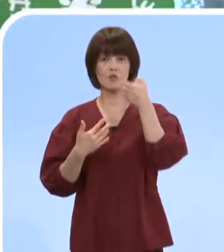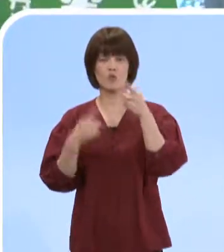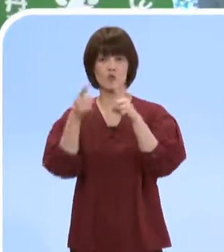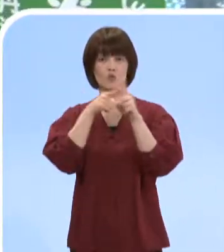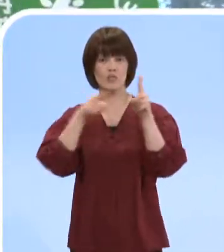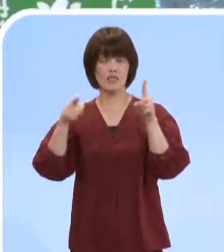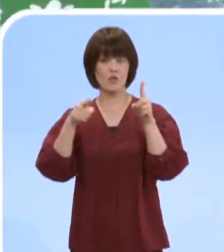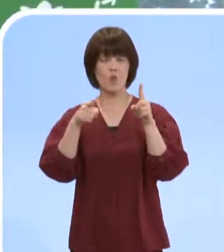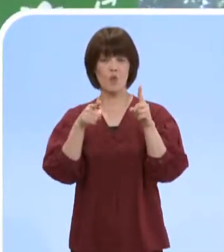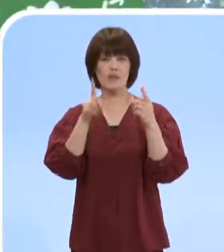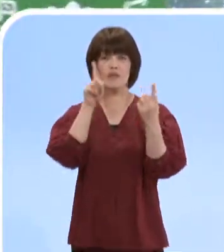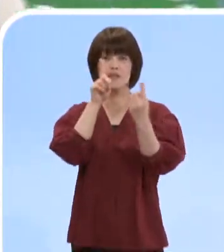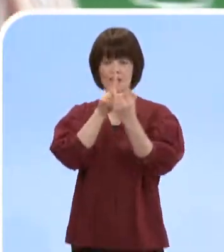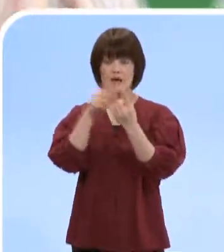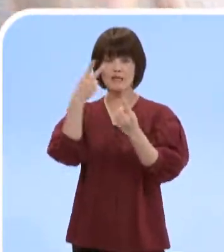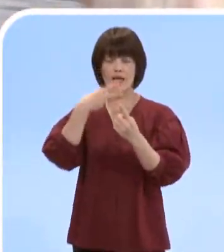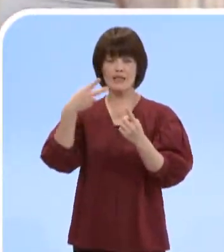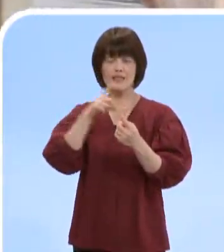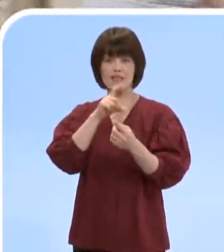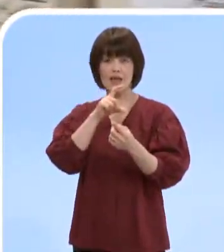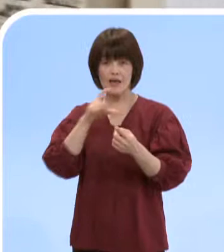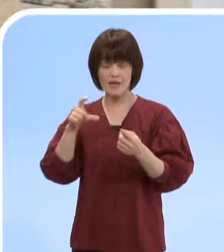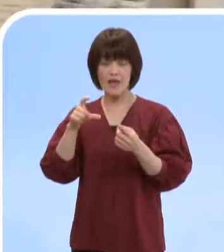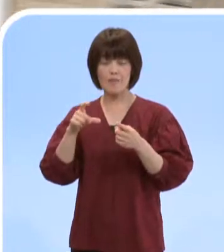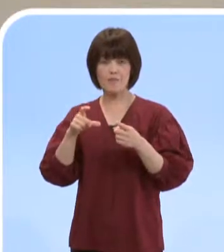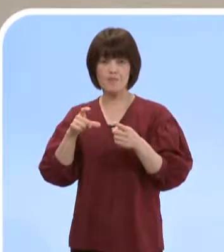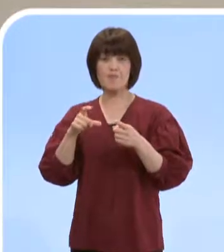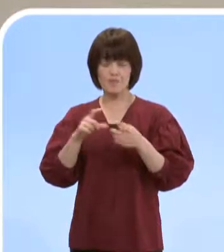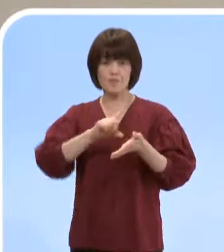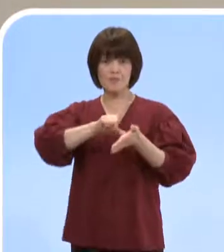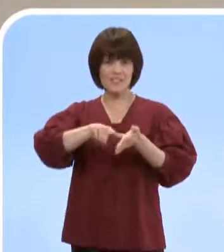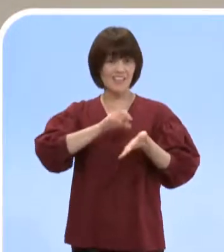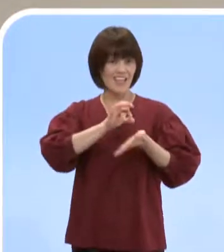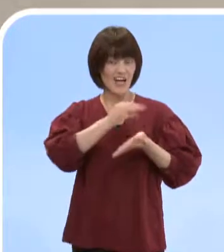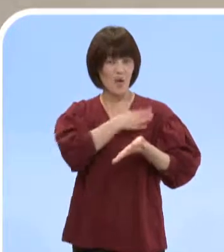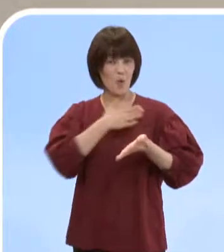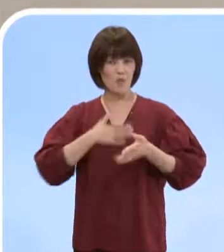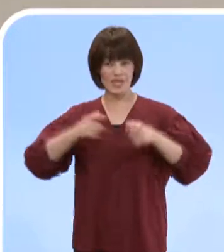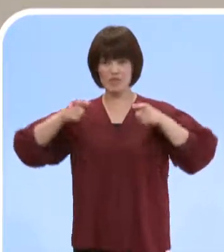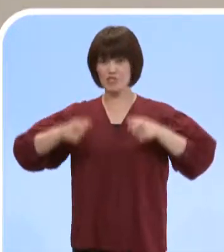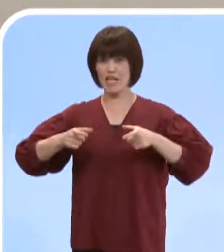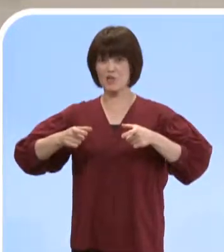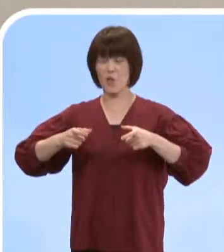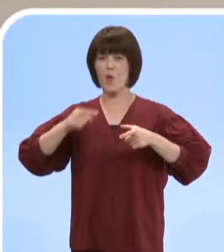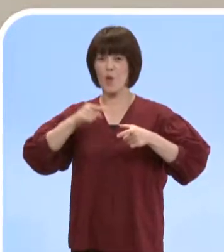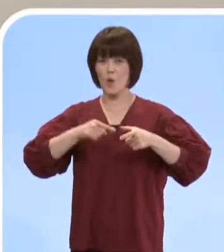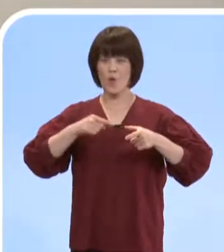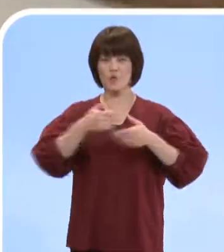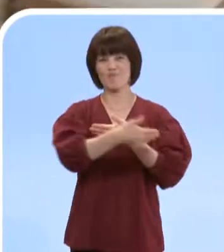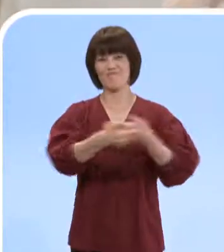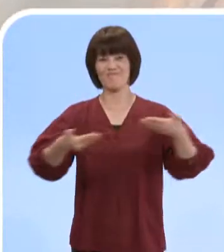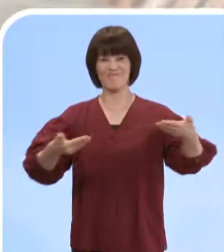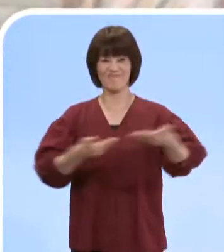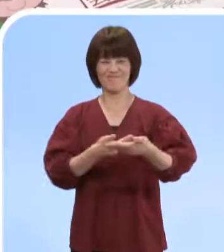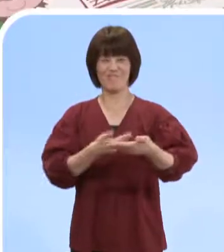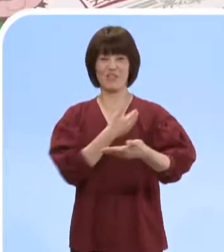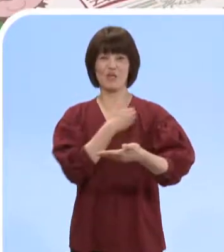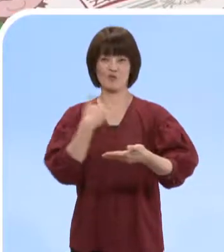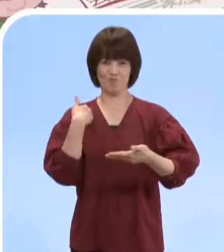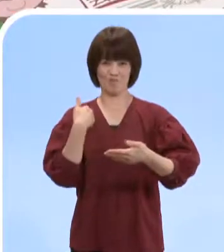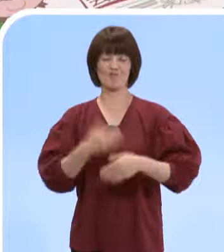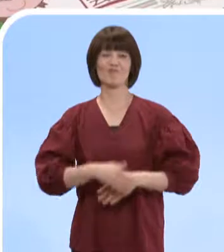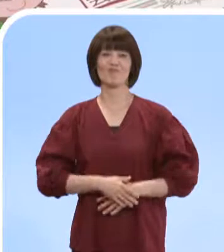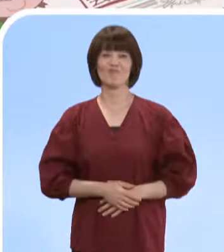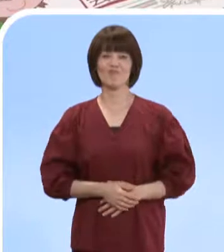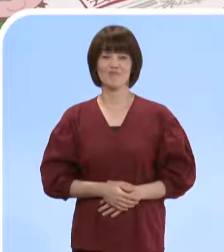およそ 350kg あたり2000円の地域通貨券、その名も里山券と引き換え